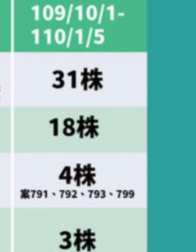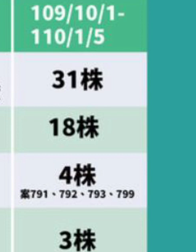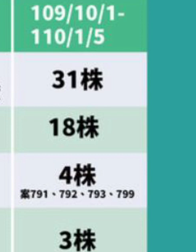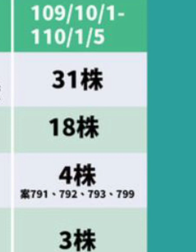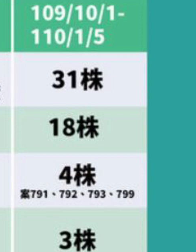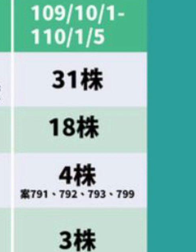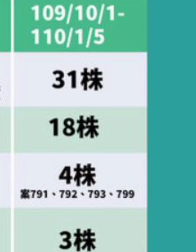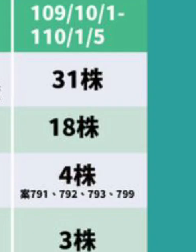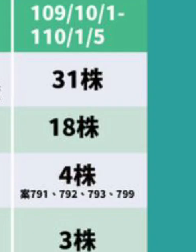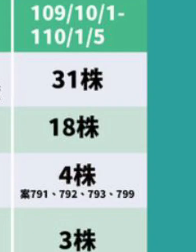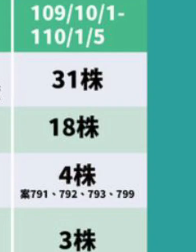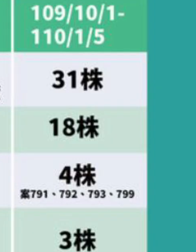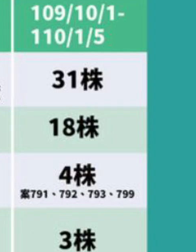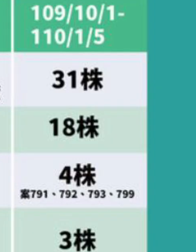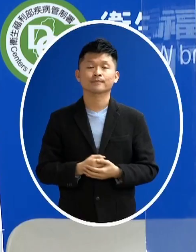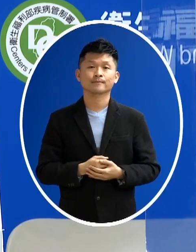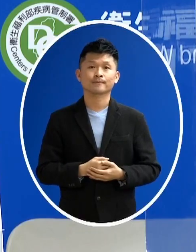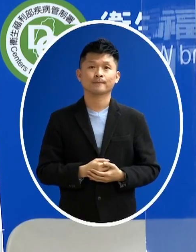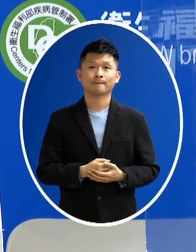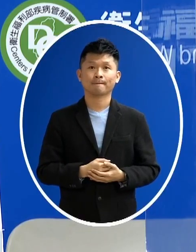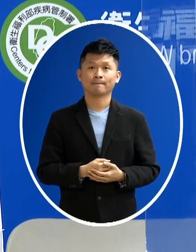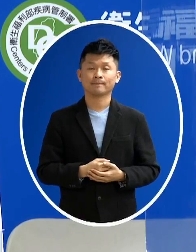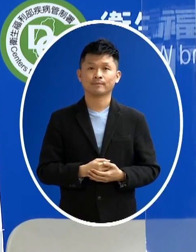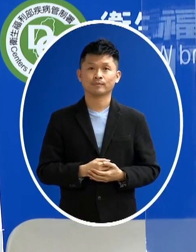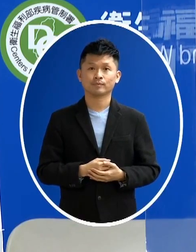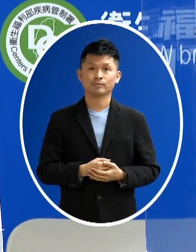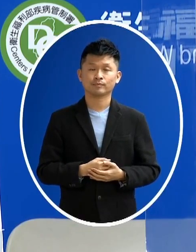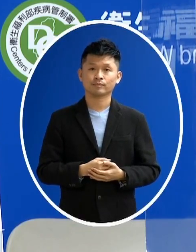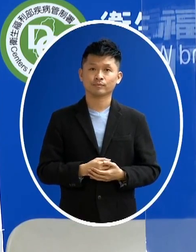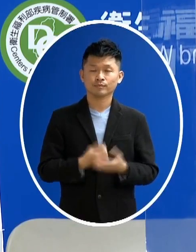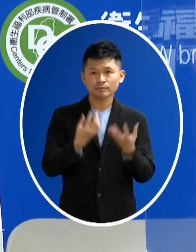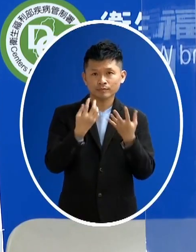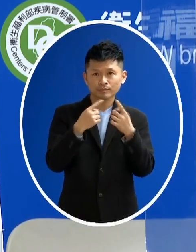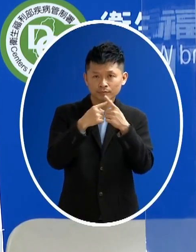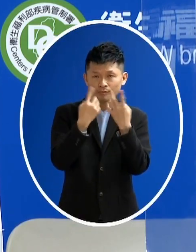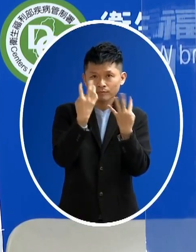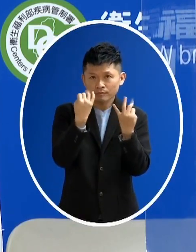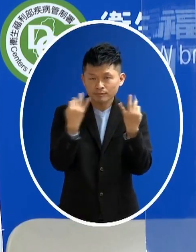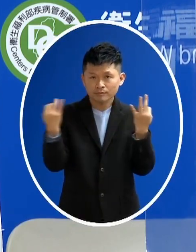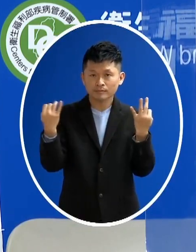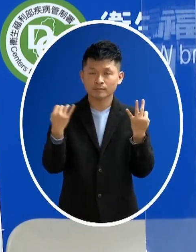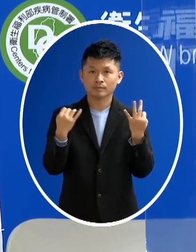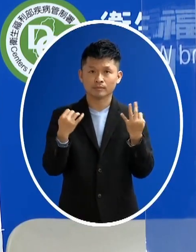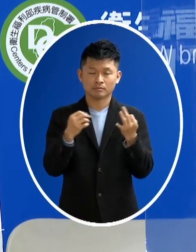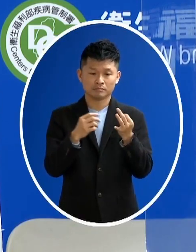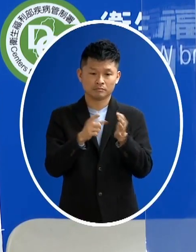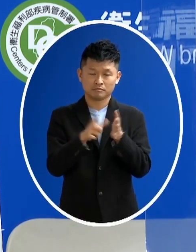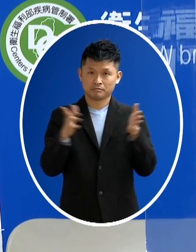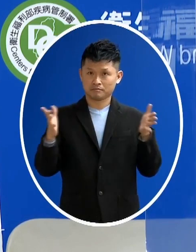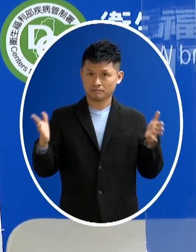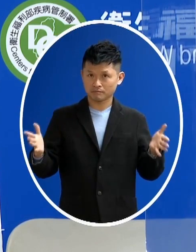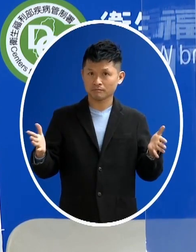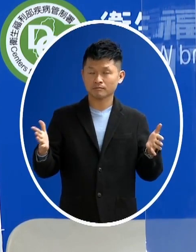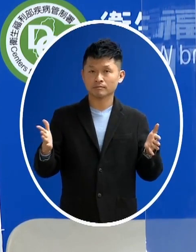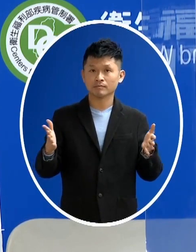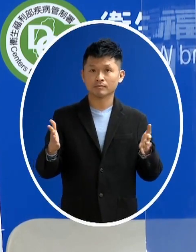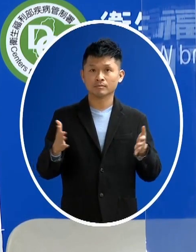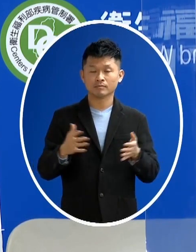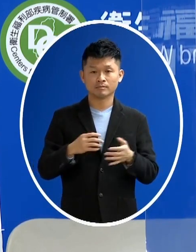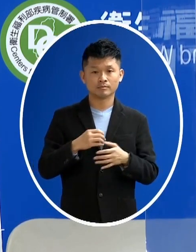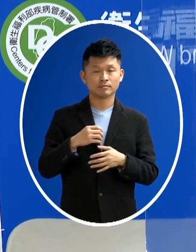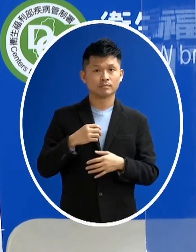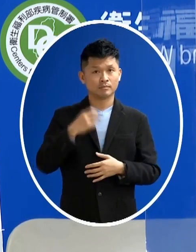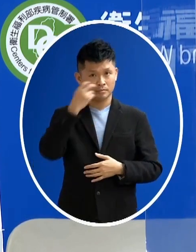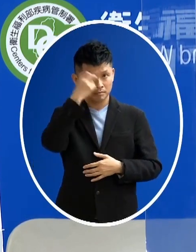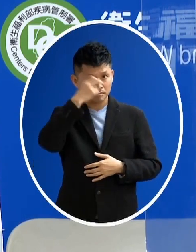7个待检，那7个在检验中，那看起来在前一波里面，这里面应该是需要被清查出